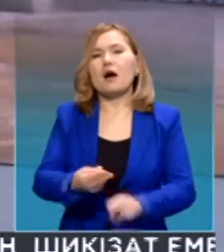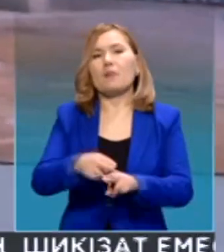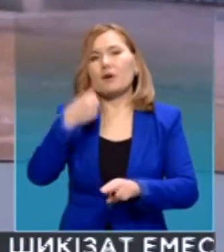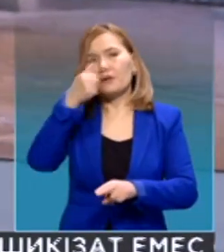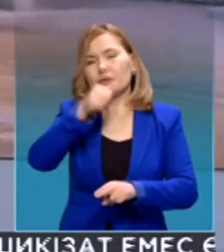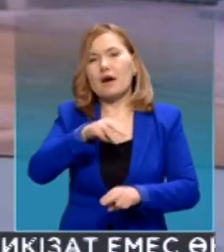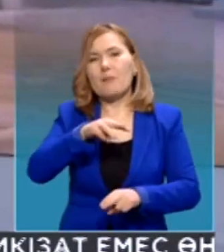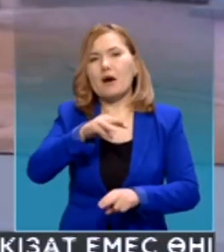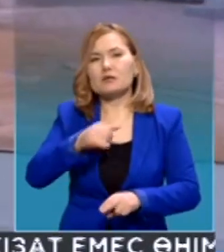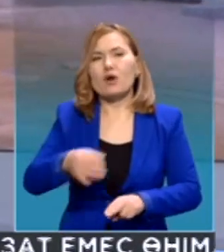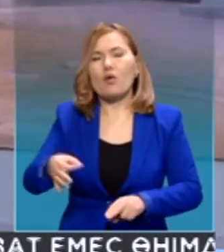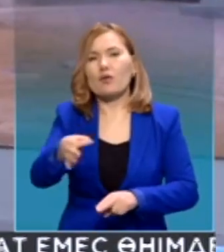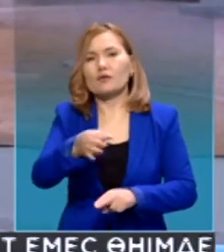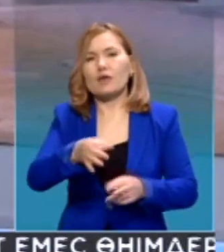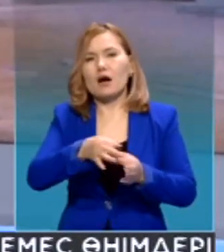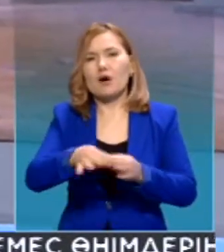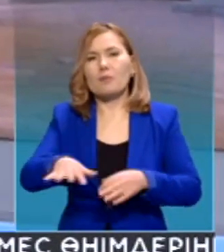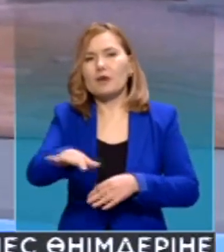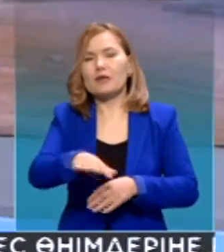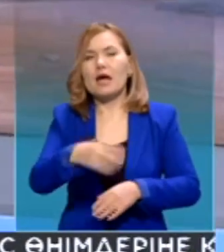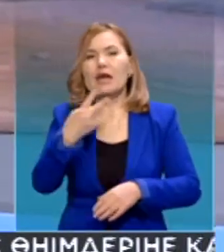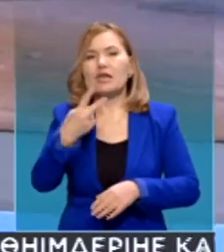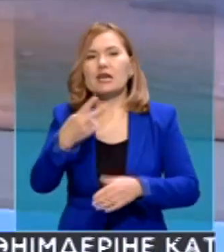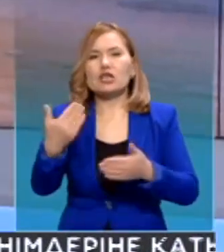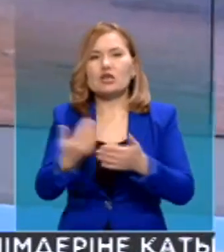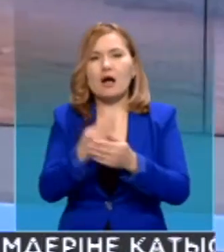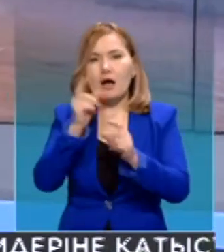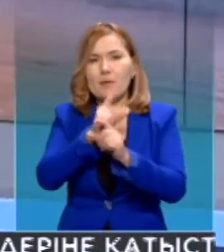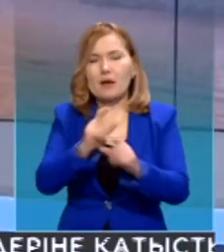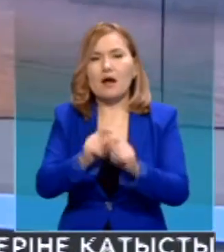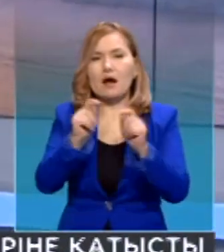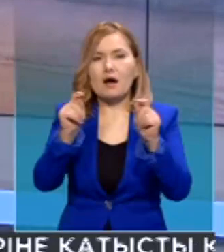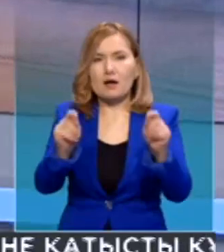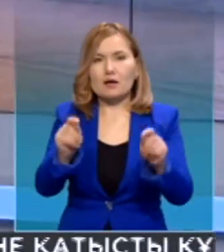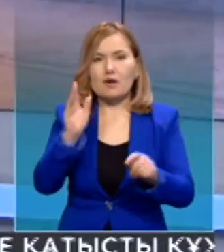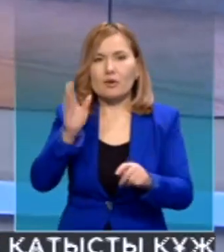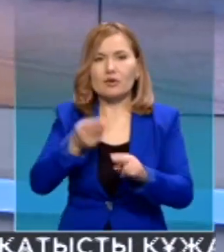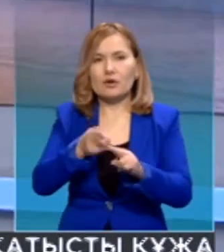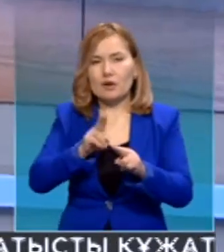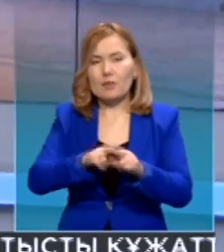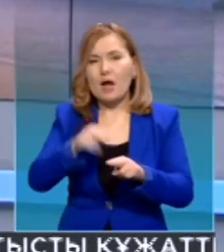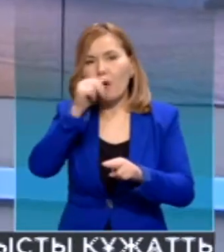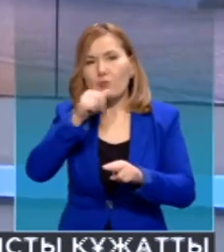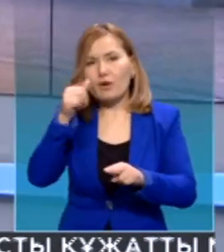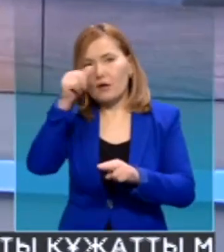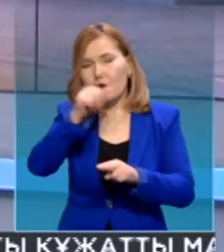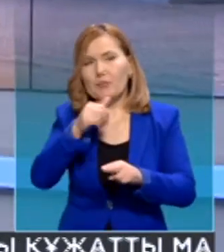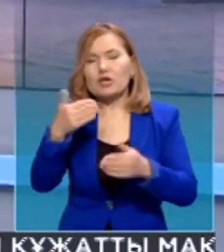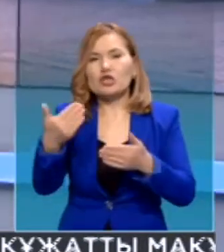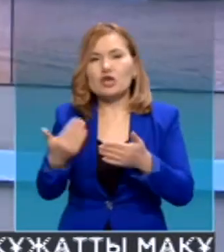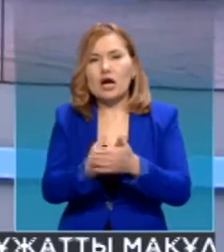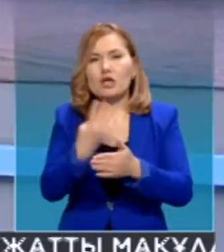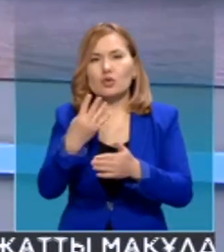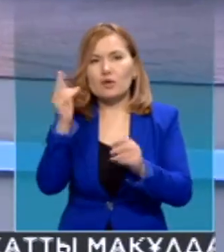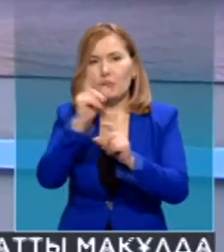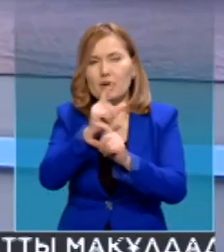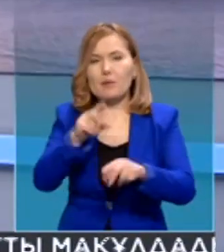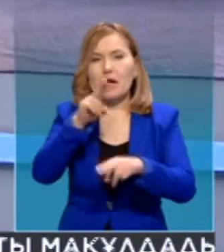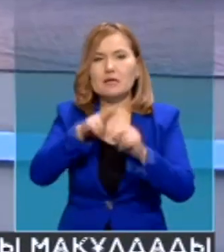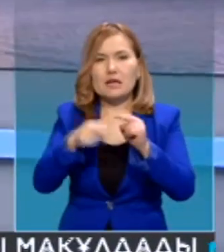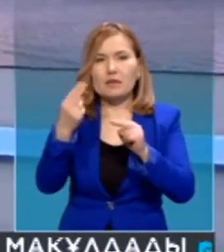Быйыл Маңғыстау облысының Мұнайлы ауданында 2 жаңа мектеп пайдалануға беріледі. Ал былтыр мұнда жаңадан 4 білім мекемесі